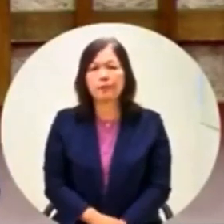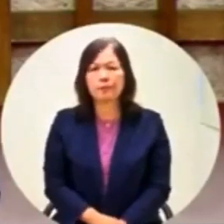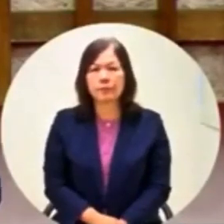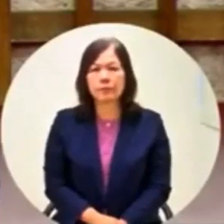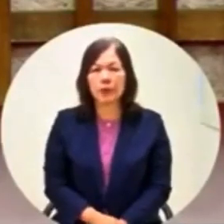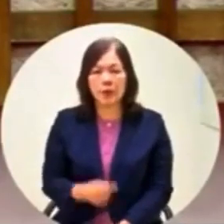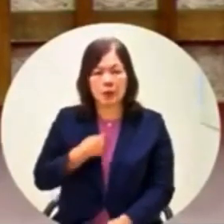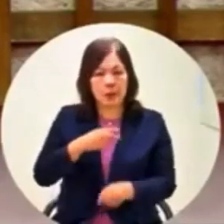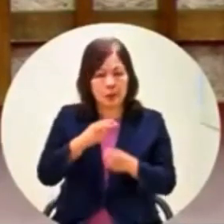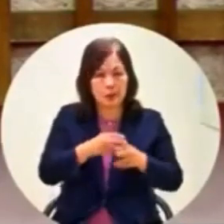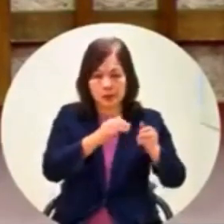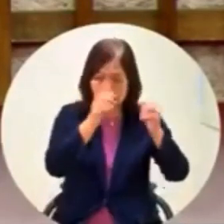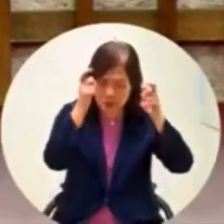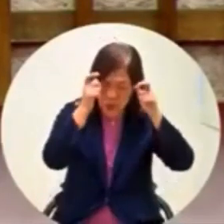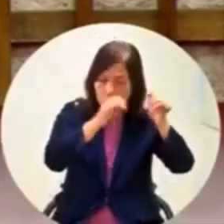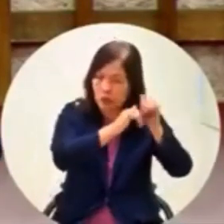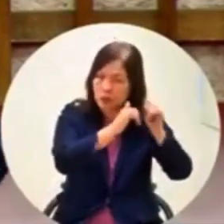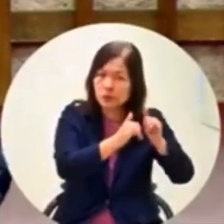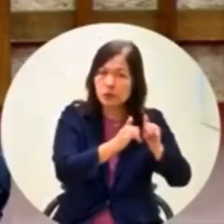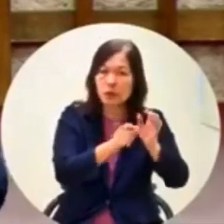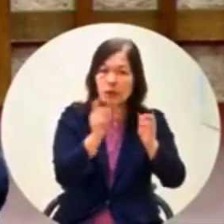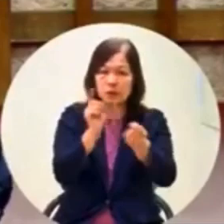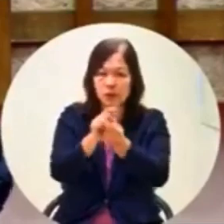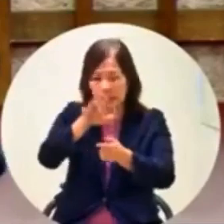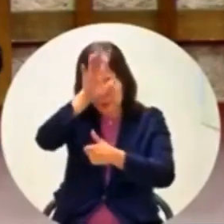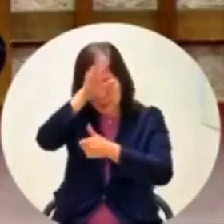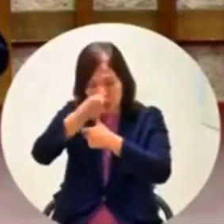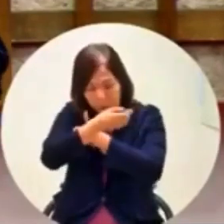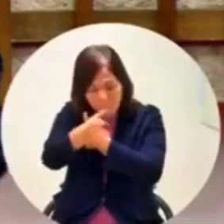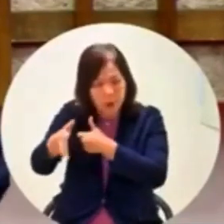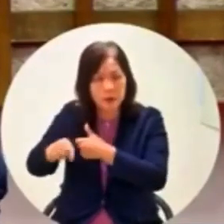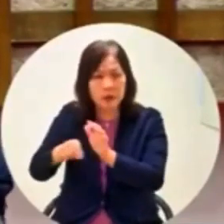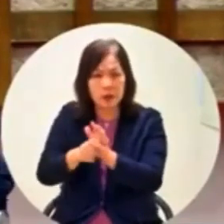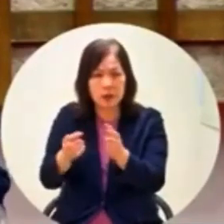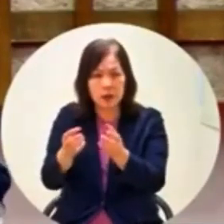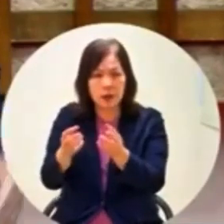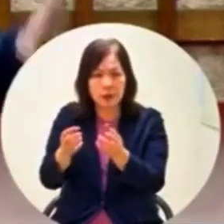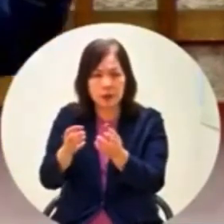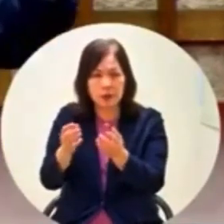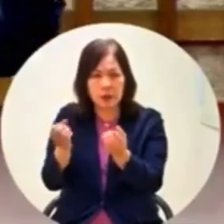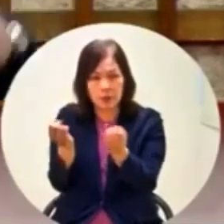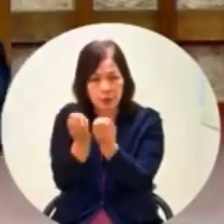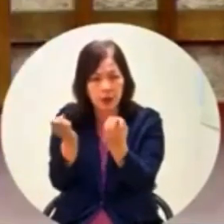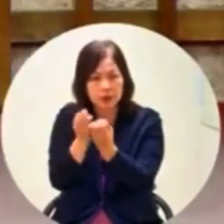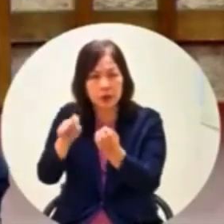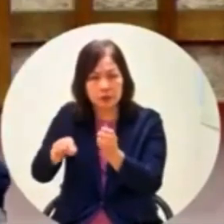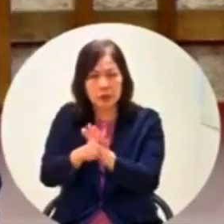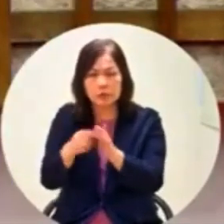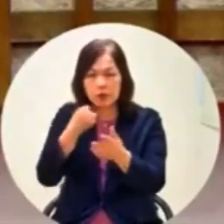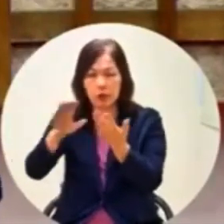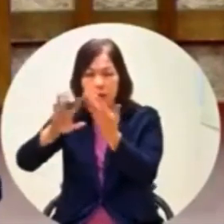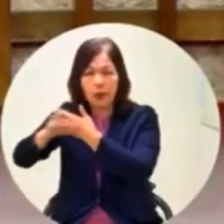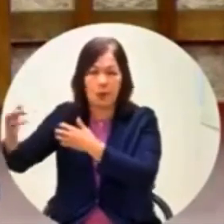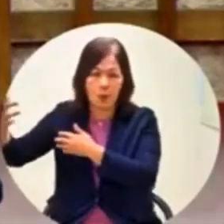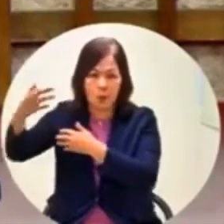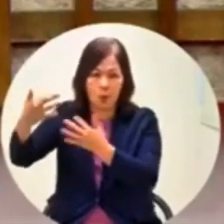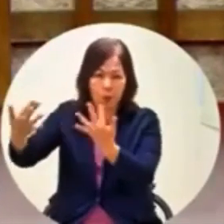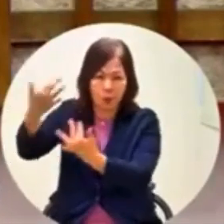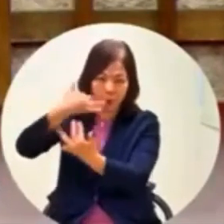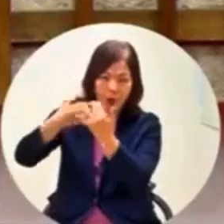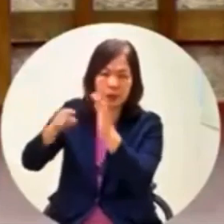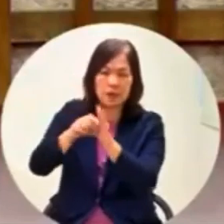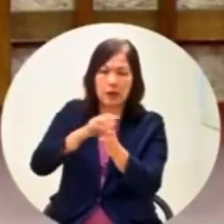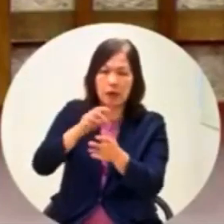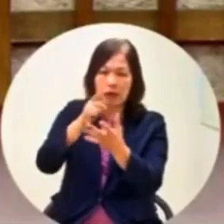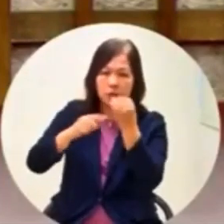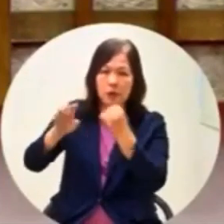信高雄市市民针对的疫情的一个发展，我们看到境外移入49例，可是